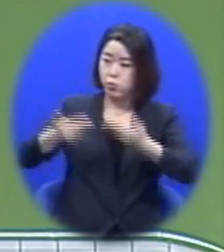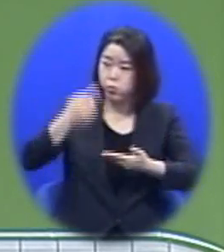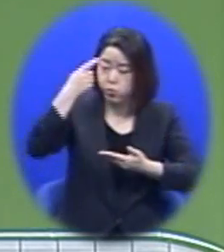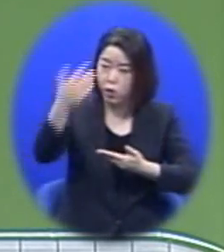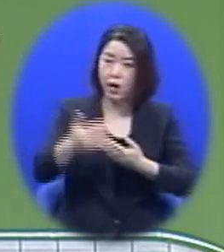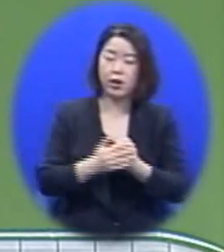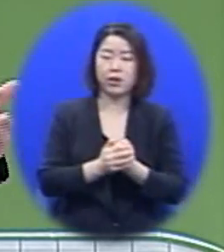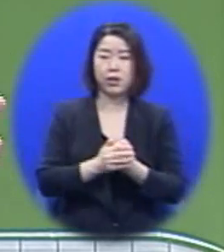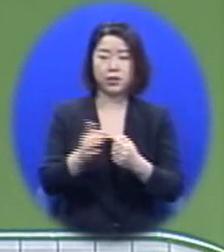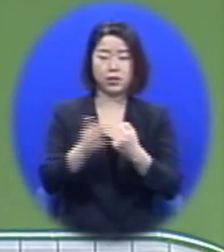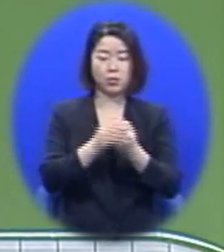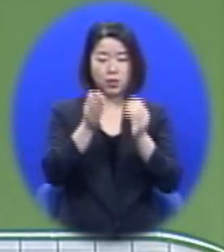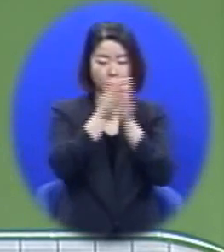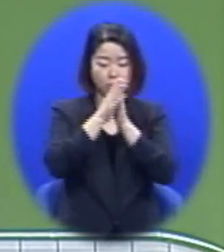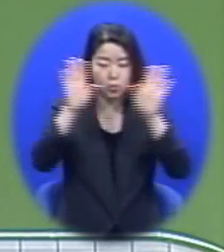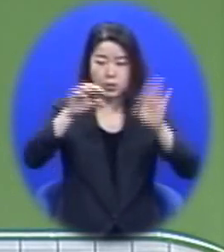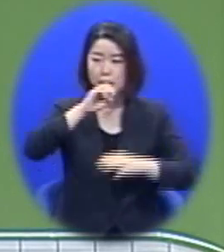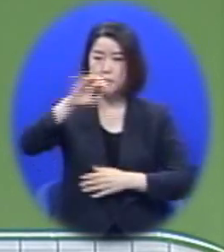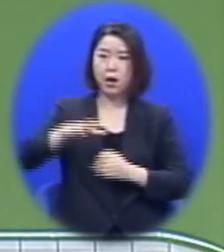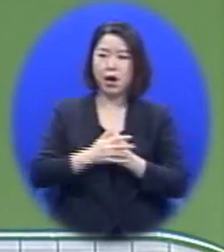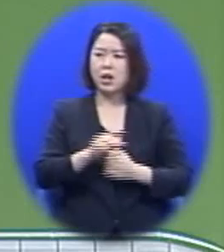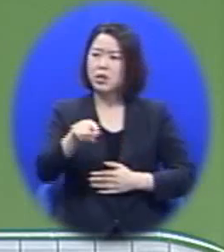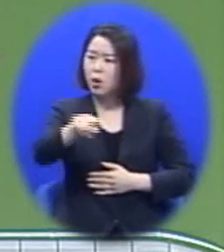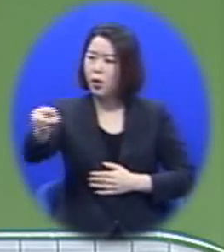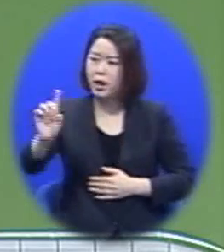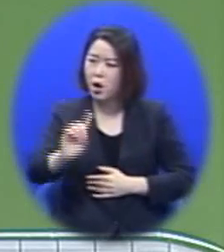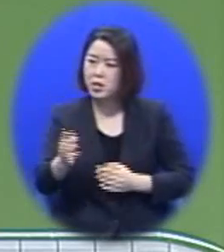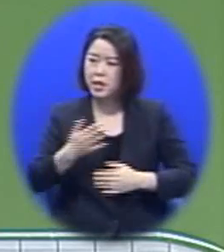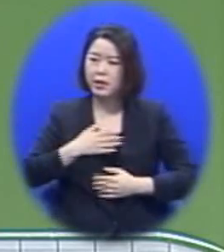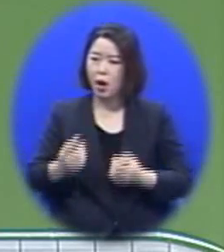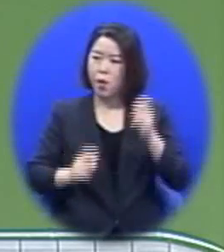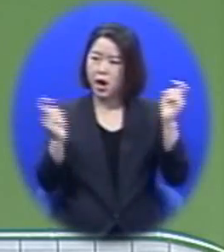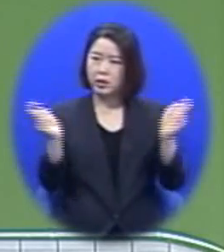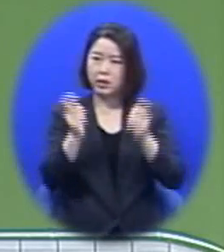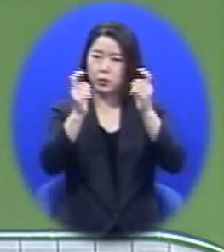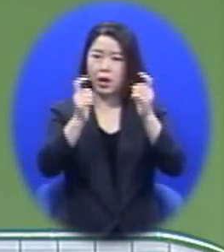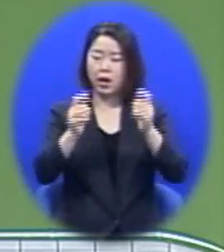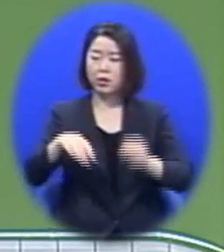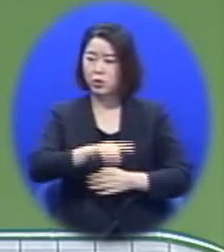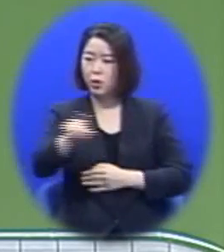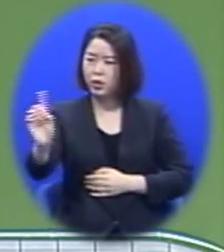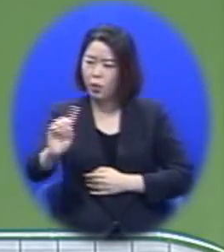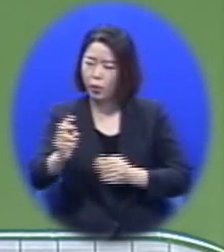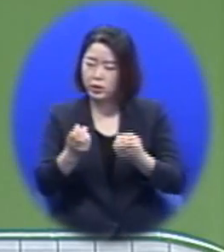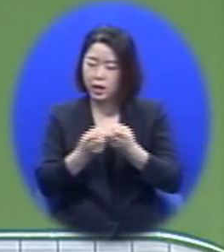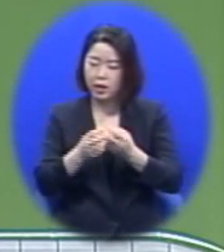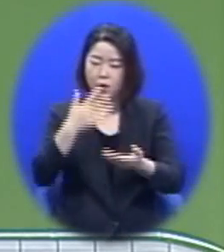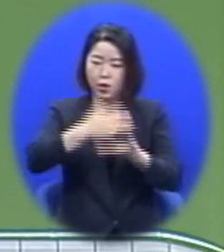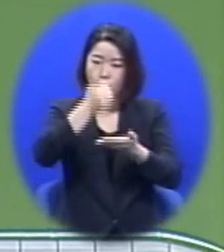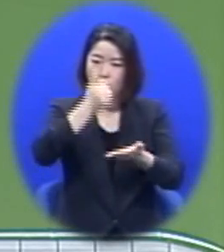모세가 말합니다. 너희가 어찌하여 나와 다투느냐? 너희가 어찌하여 여호와를 시험하느냐?